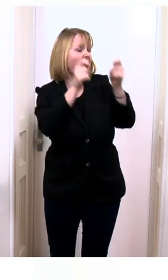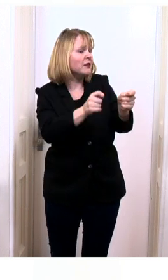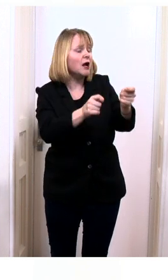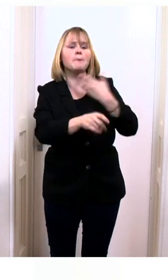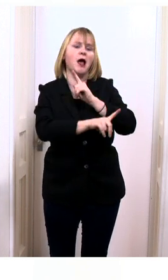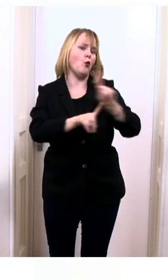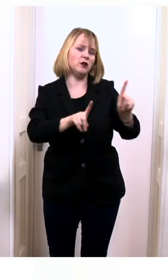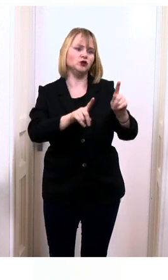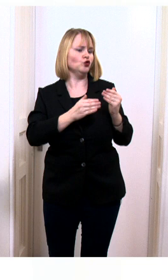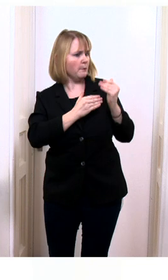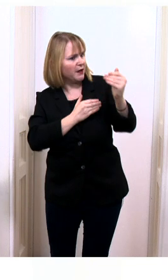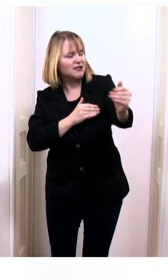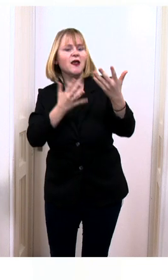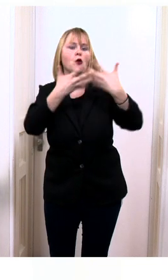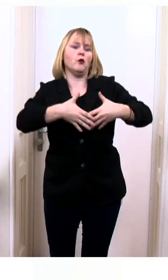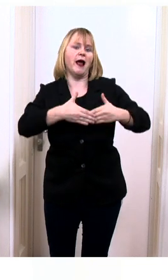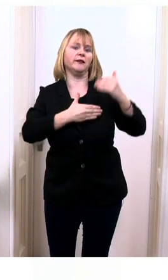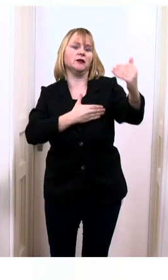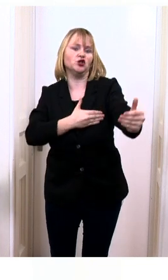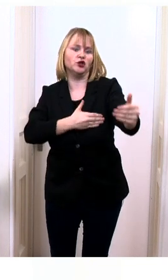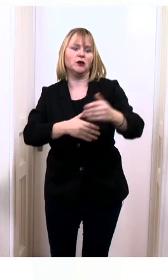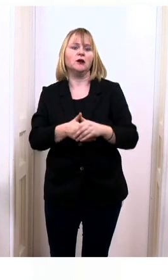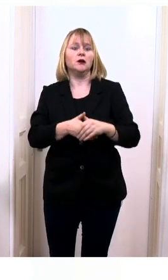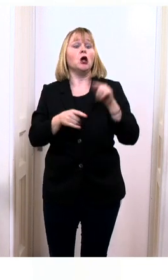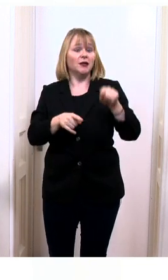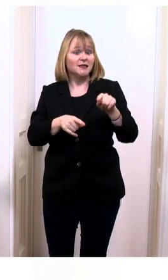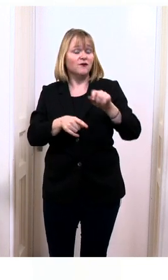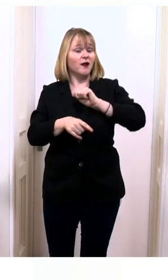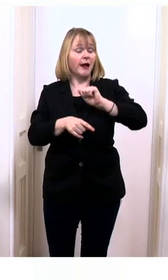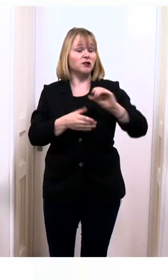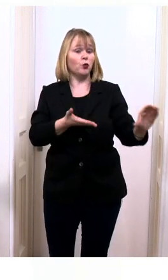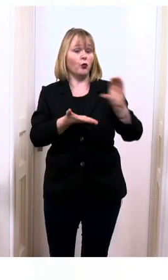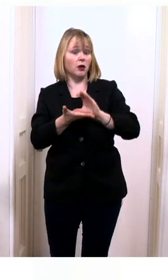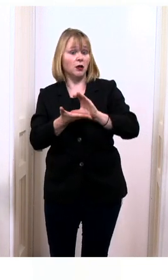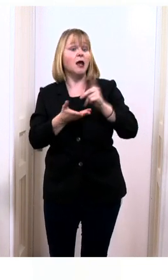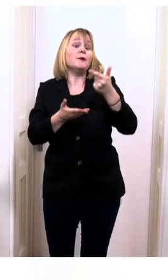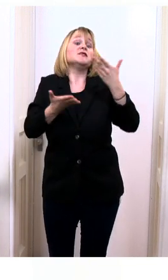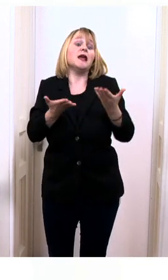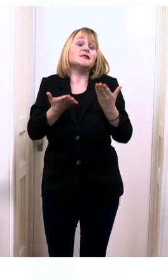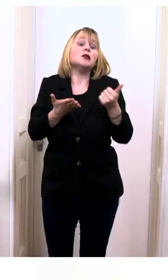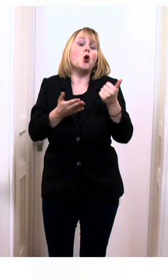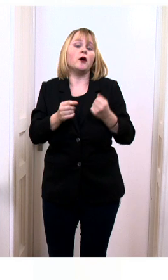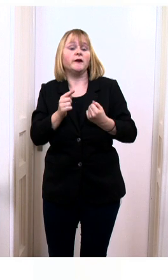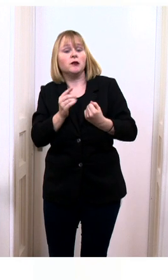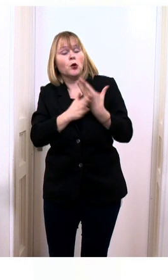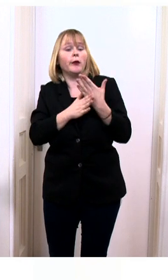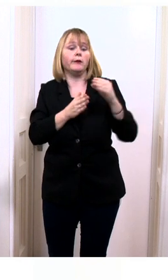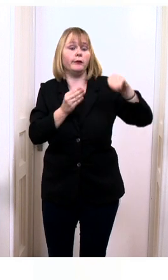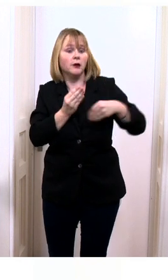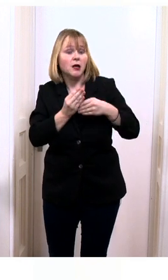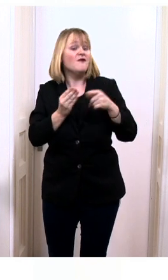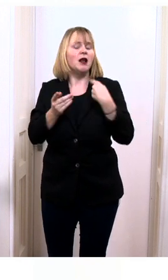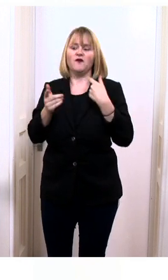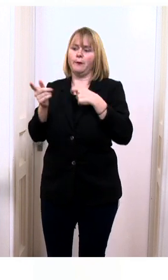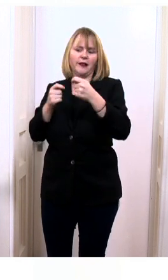Zeitraum ausbezahlt. Zusätzlich zu diesen Leistungen gibt es für Betriebe, die dennoch durch den Raster fallen, auch